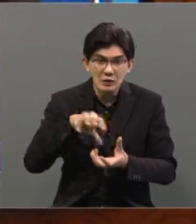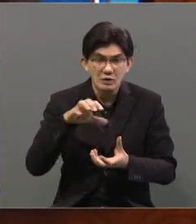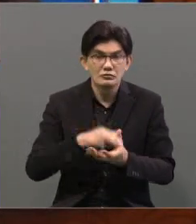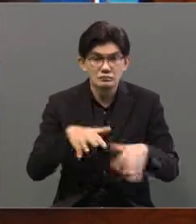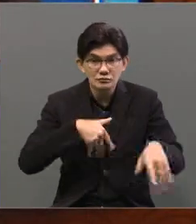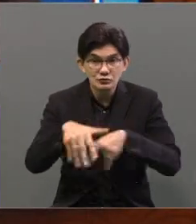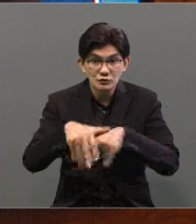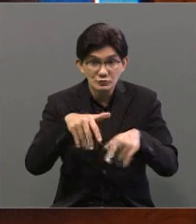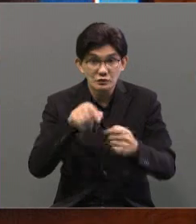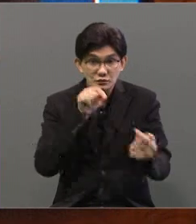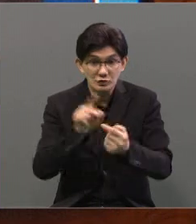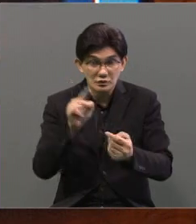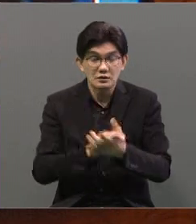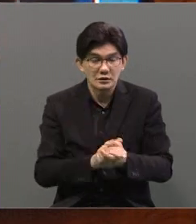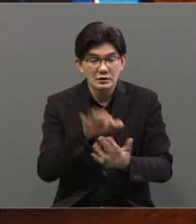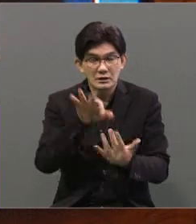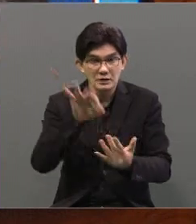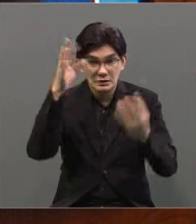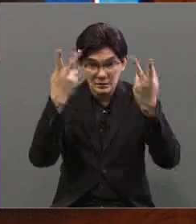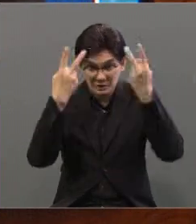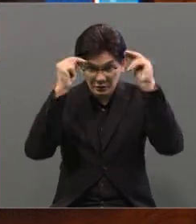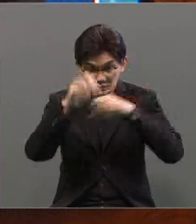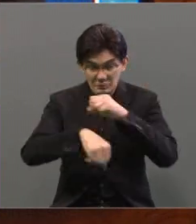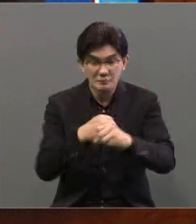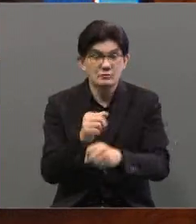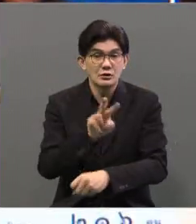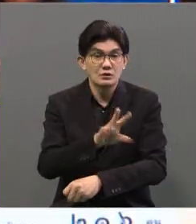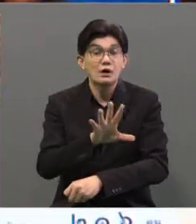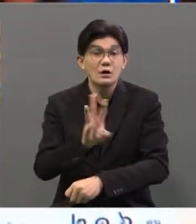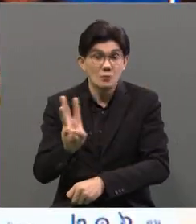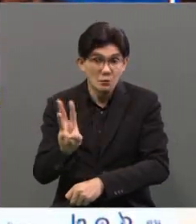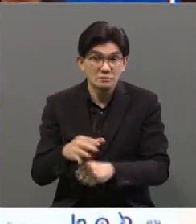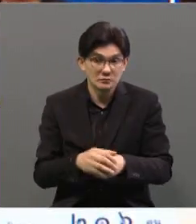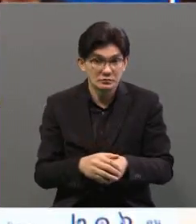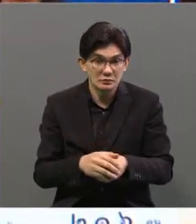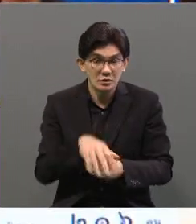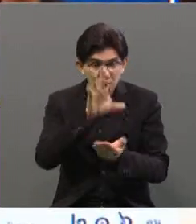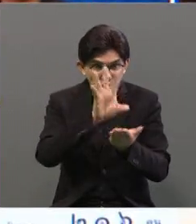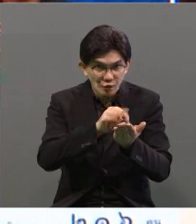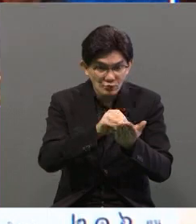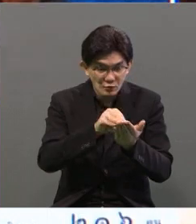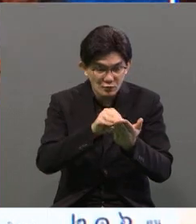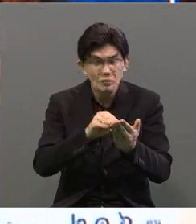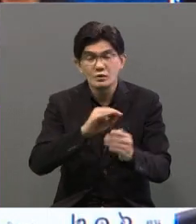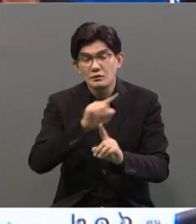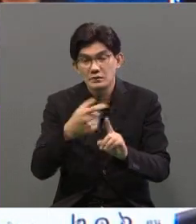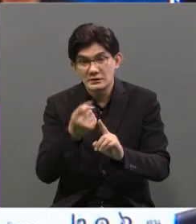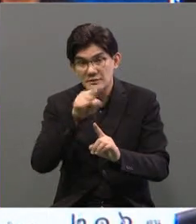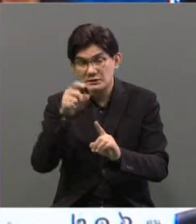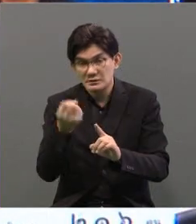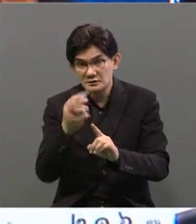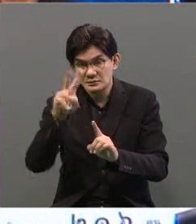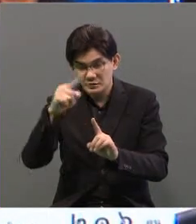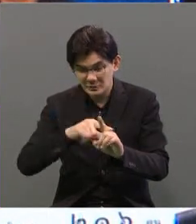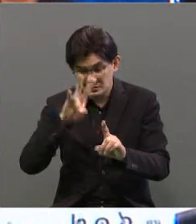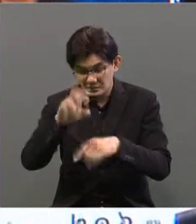สำรวจของประชาชนเรื่องเลือกนายกรัฐมนตรี 2566เขาไปเก็บข้อมูลระหว่าง11-12กรกฎาคม